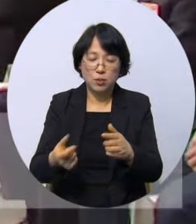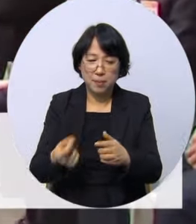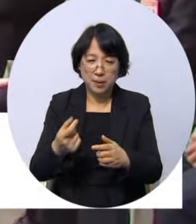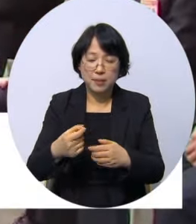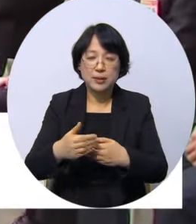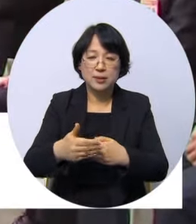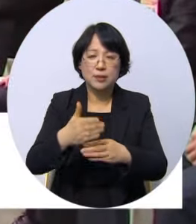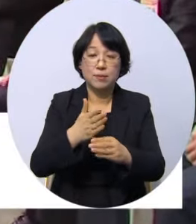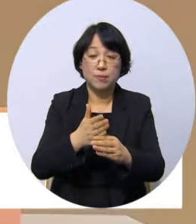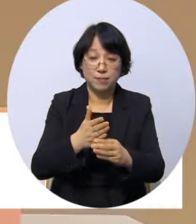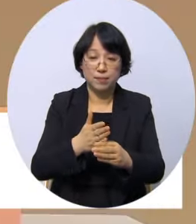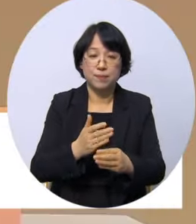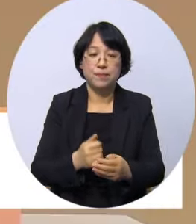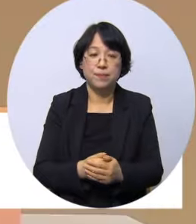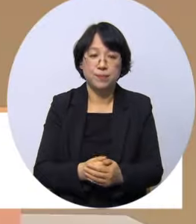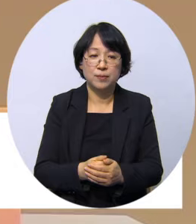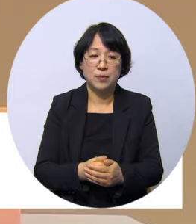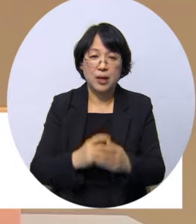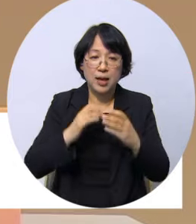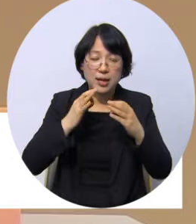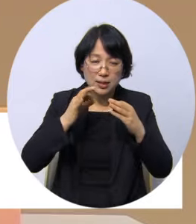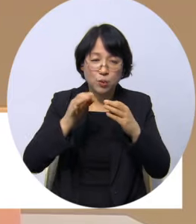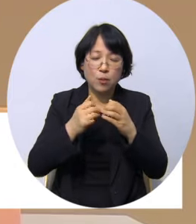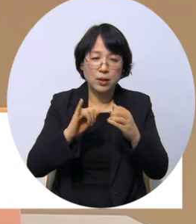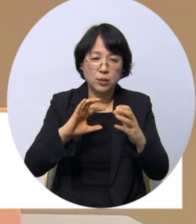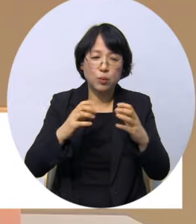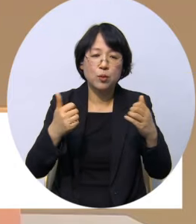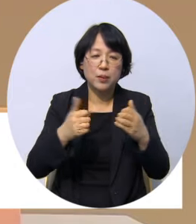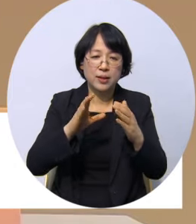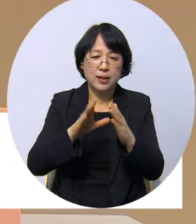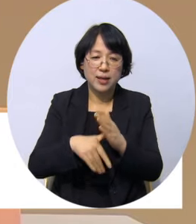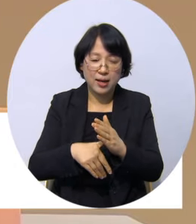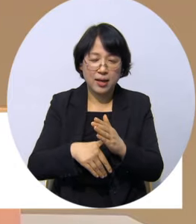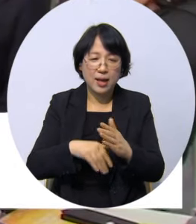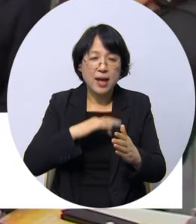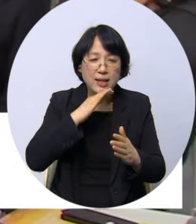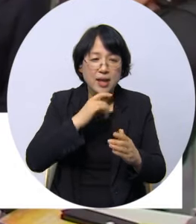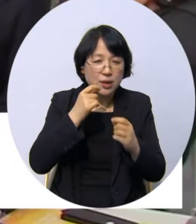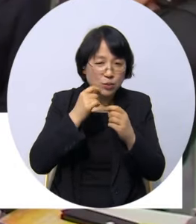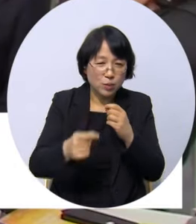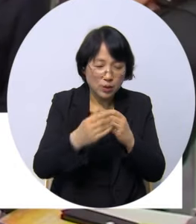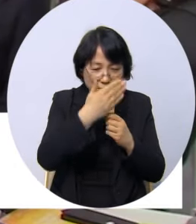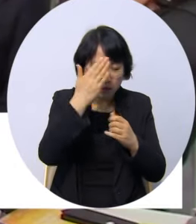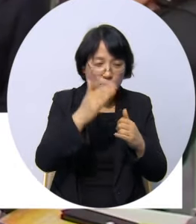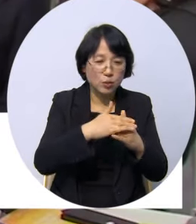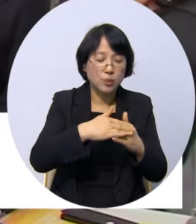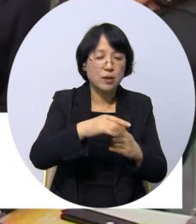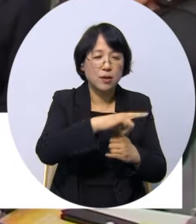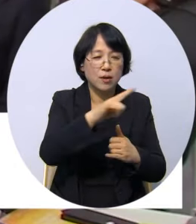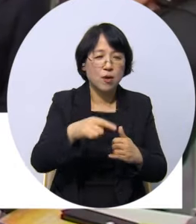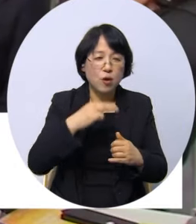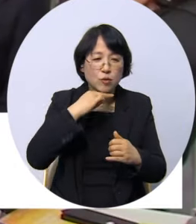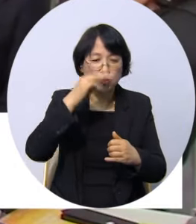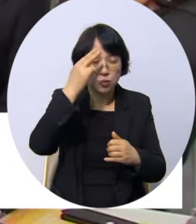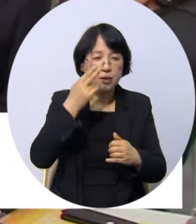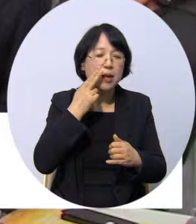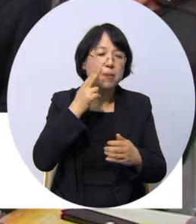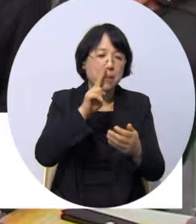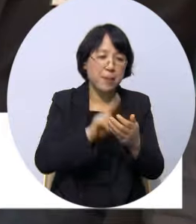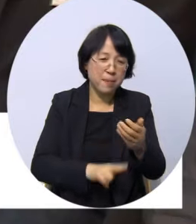이행되고 있습니다 소상공인 민생 토론회에서 나이를 속인 청소년들에게 술이나 담배를 판매했다 벌금